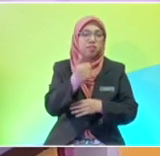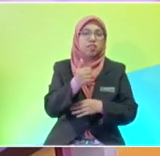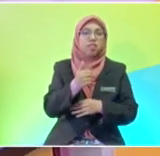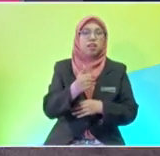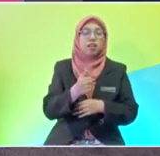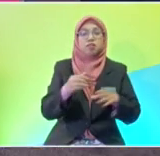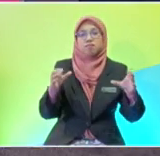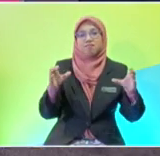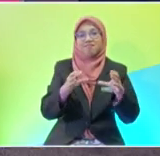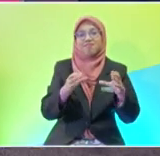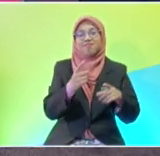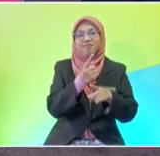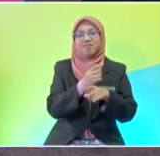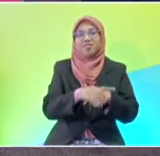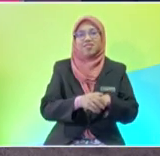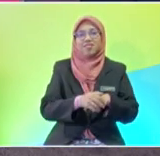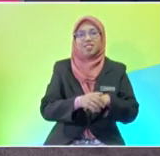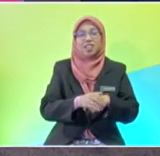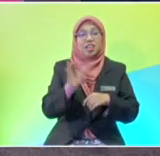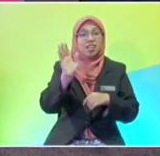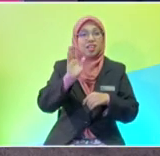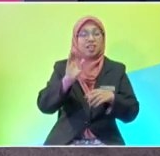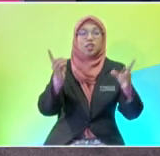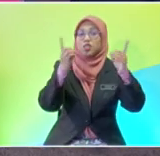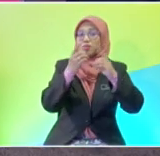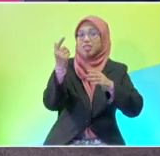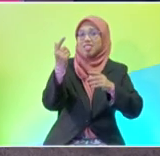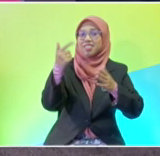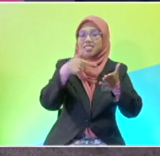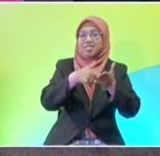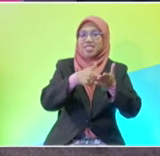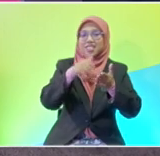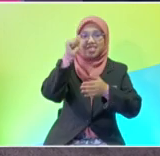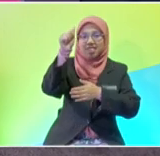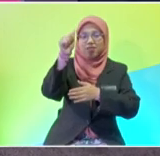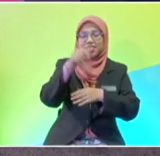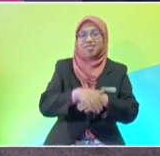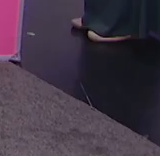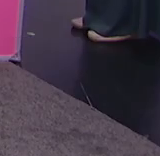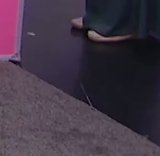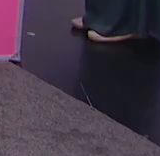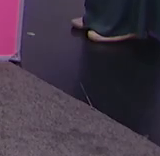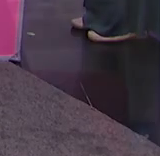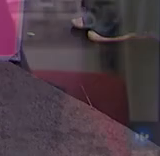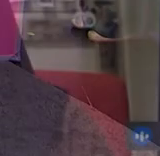berada di sini coba lagi Assalamualaikum warahmatullahi wabarakatuh jumpa lagi